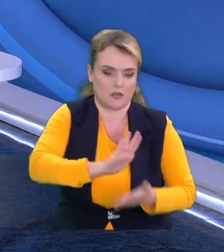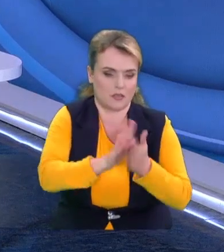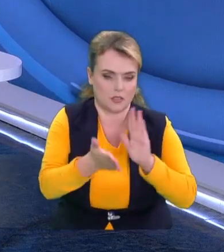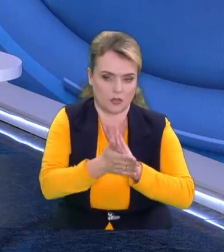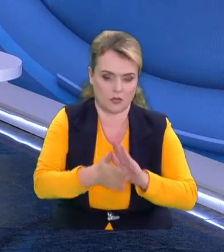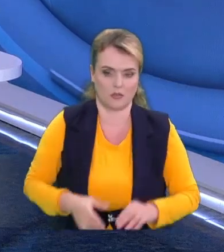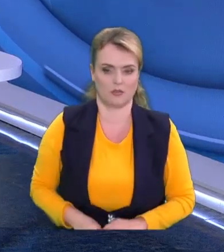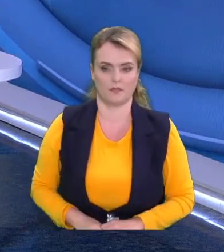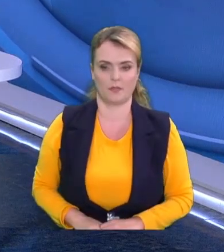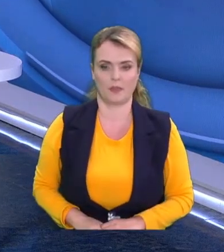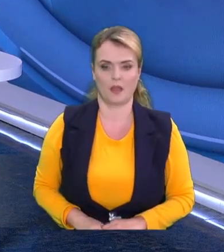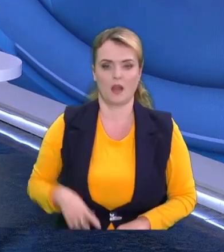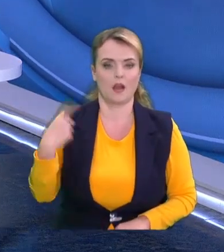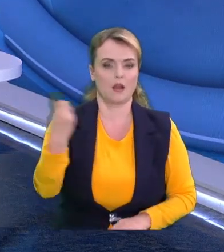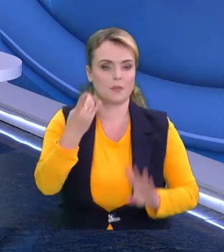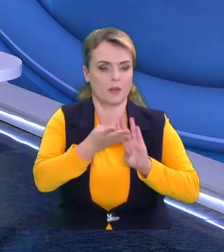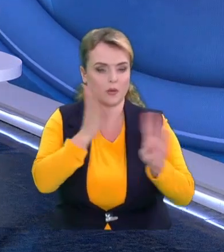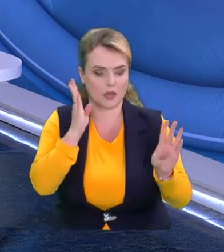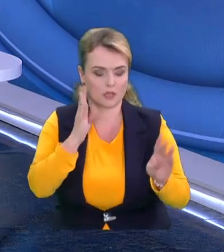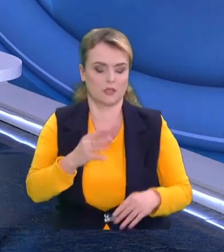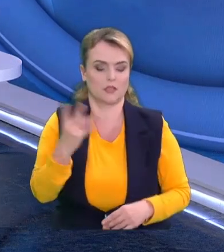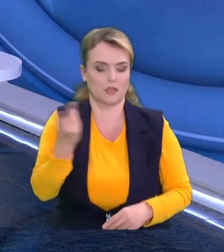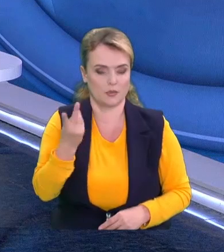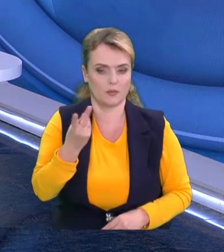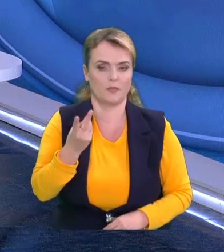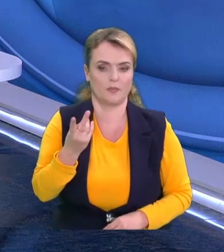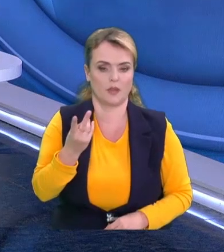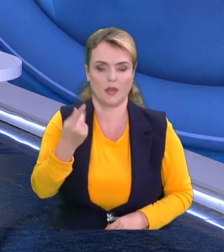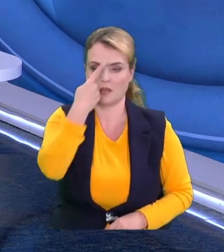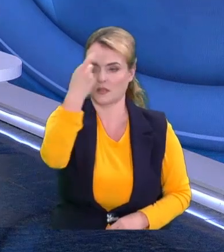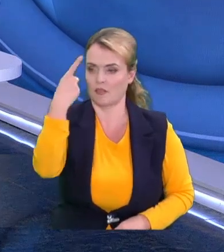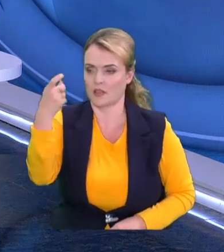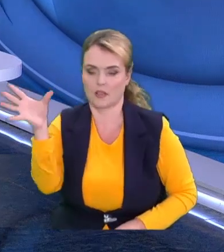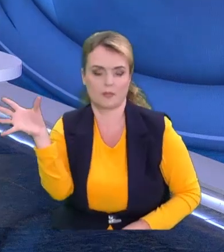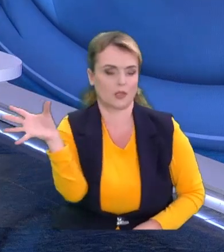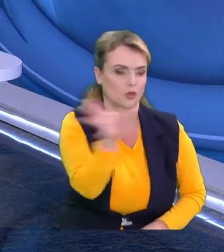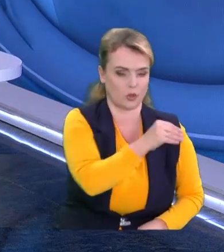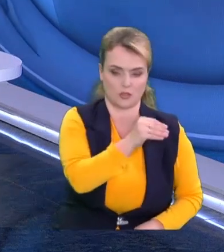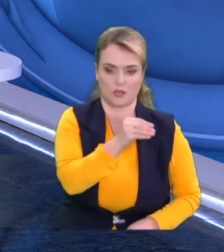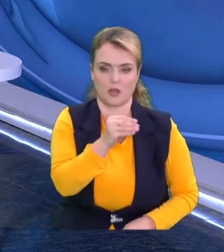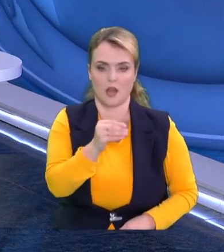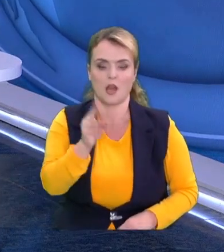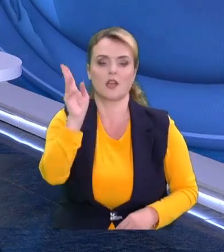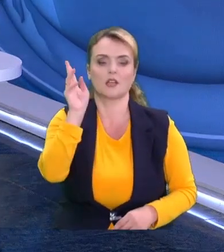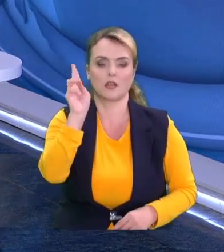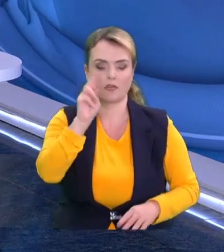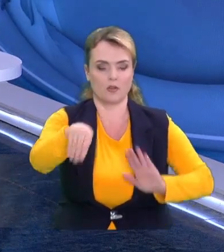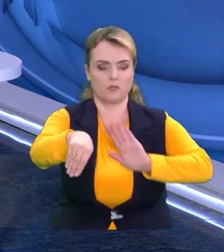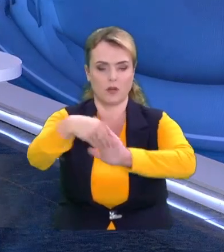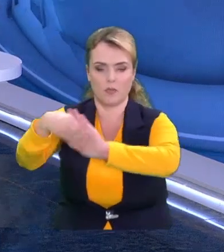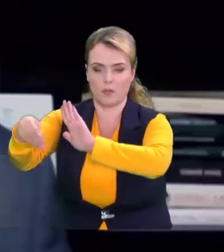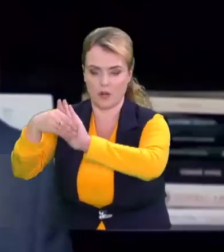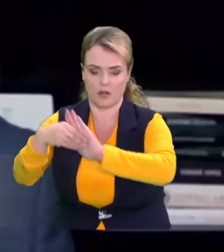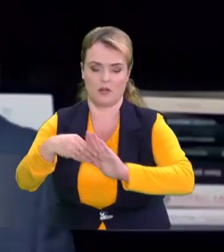și nu doar? În primul rând, trebuie să îi avertizăm pe toți și pe cei care au fost comparați, 130.000 de